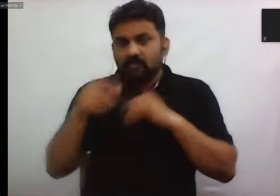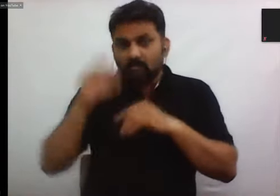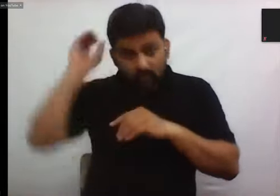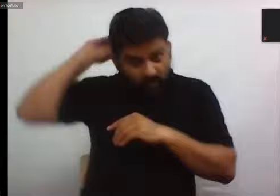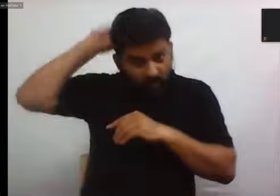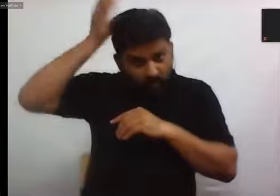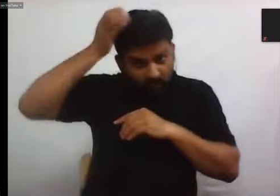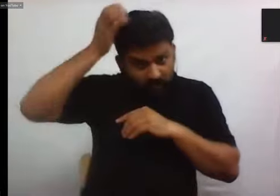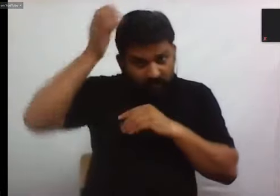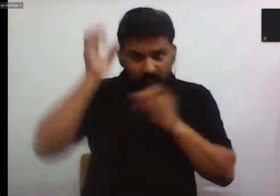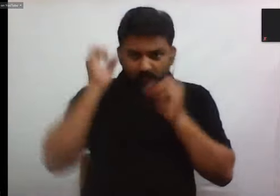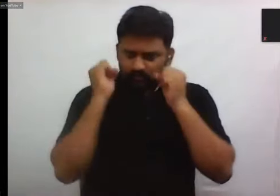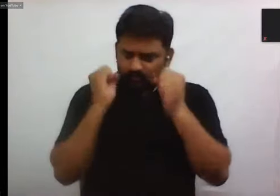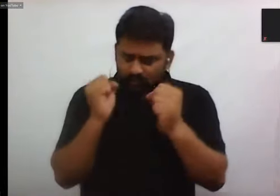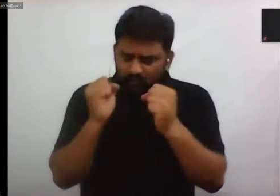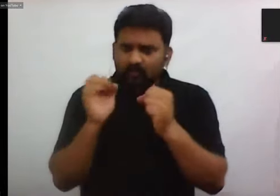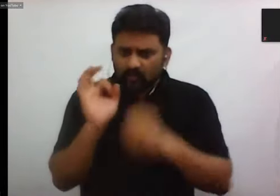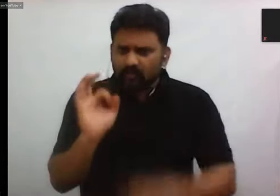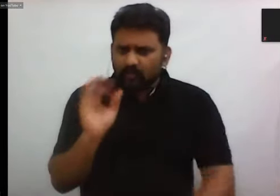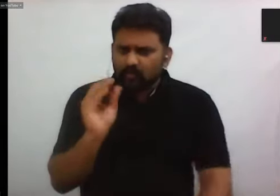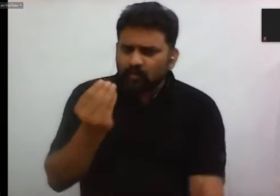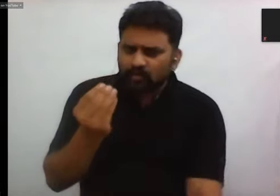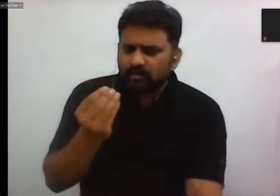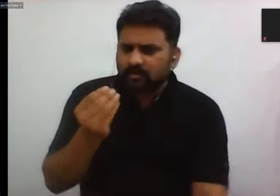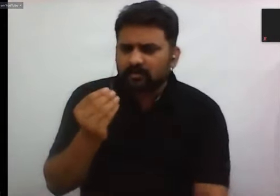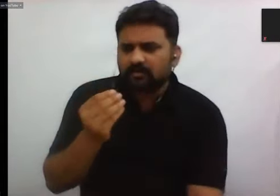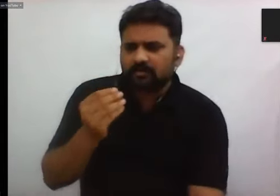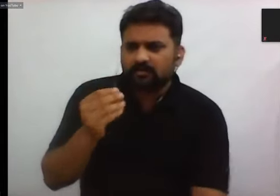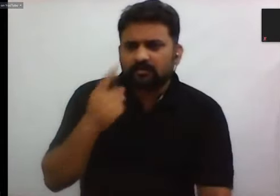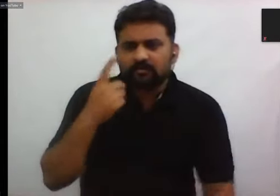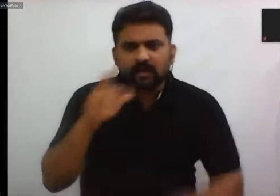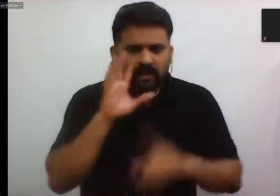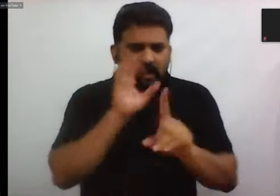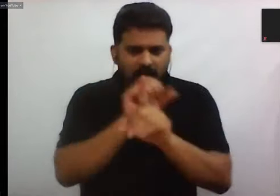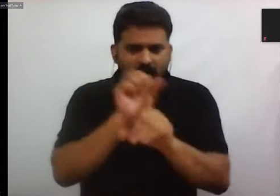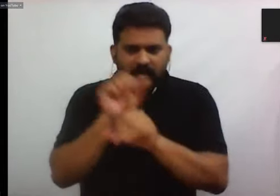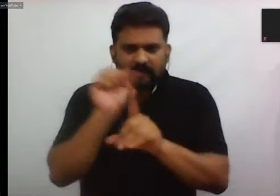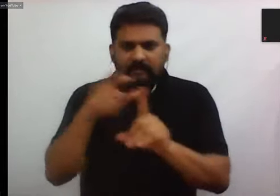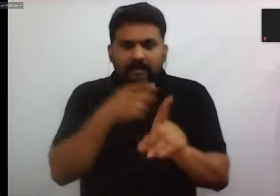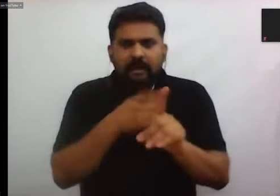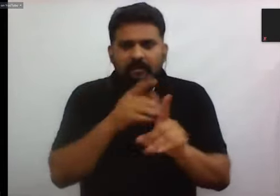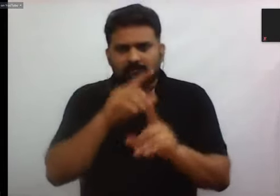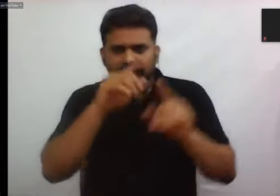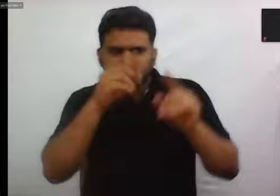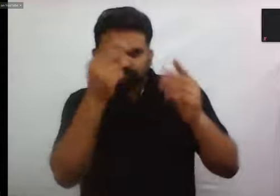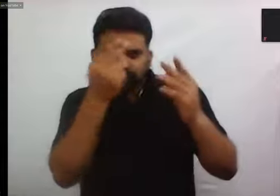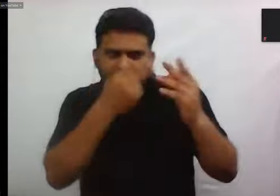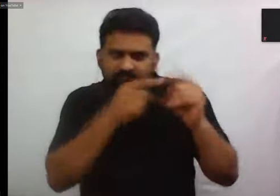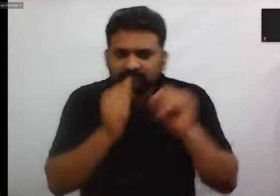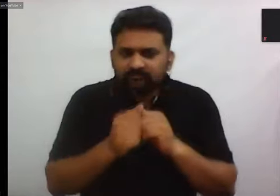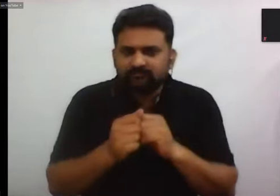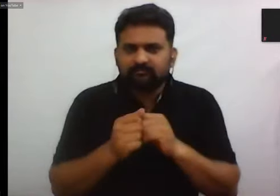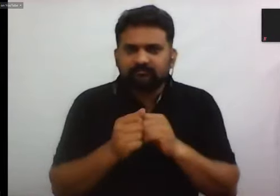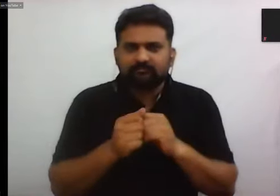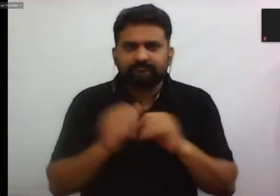थोड़ा स्किल्ड है, जो आप जो आइडेंटिफाई कर सकते हैं कि ये सिंबल है या ये ग्रेटिंग टेस्ट है, ये